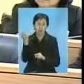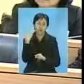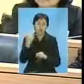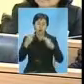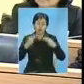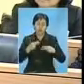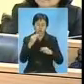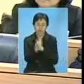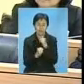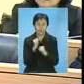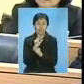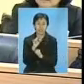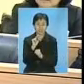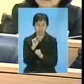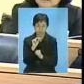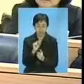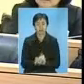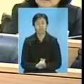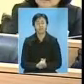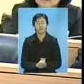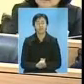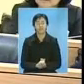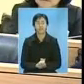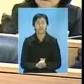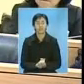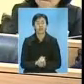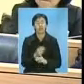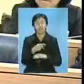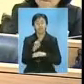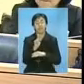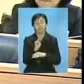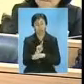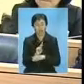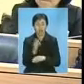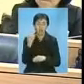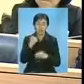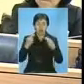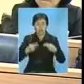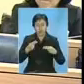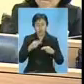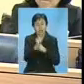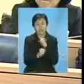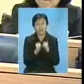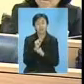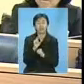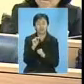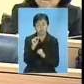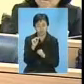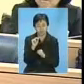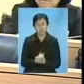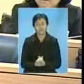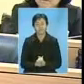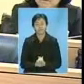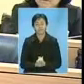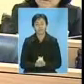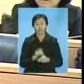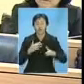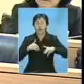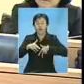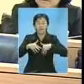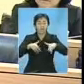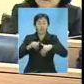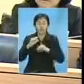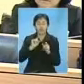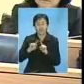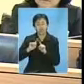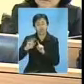30ปีท่านประธานคะยุคสงคราม30ปีเนี่ยเป็นเรื่องที่ประชาชนทั้งโล